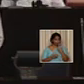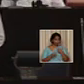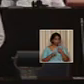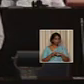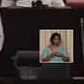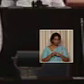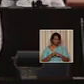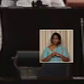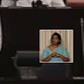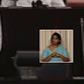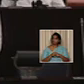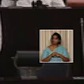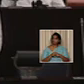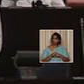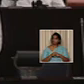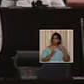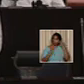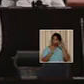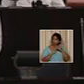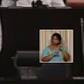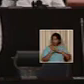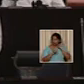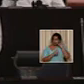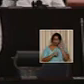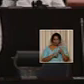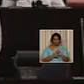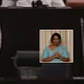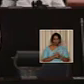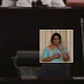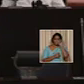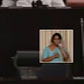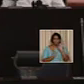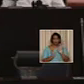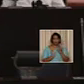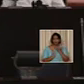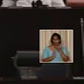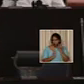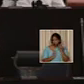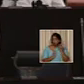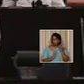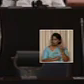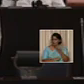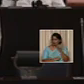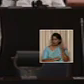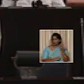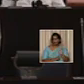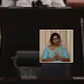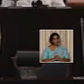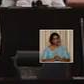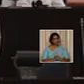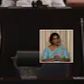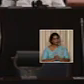ප්‍රශ්නෙට අපි ඒක ගැන සලකලා බලලා බලන්නම් එහෙම අපිට පුළුවන්කමක් තියනවාද